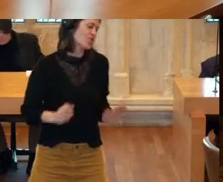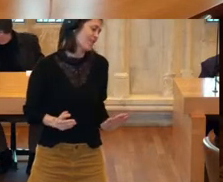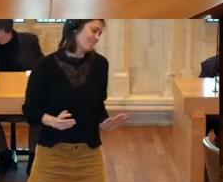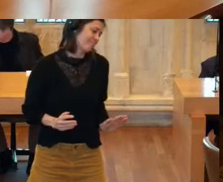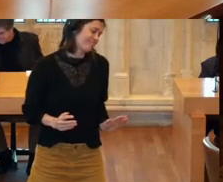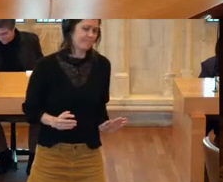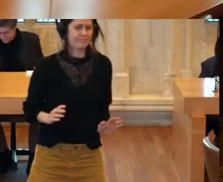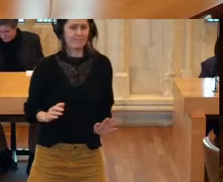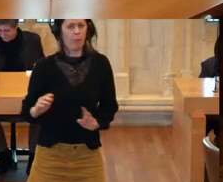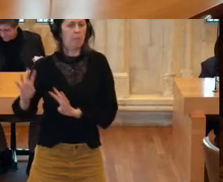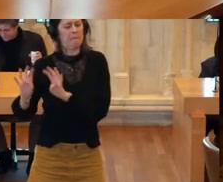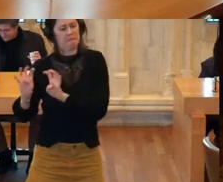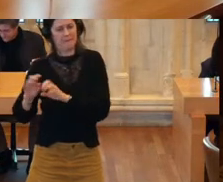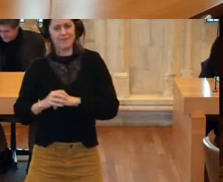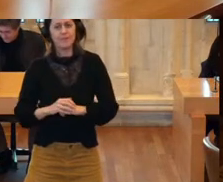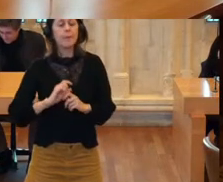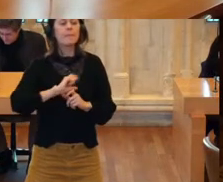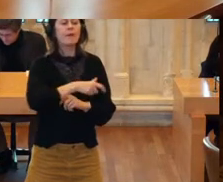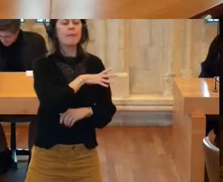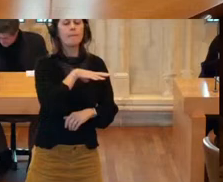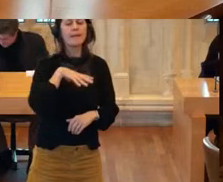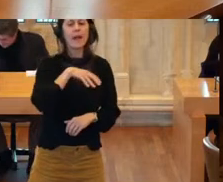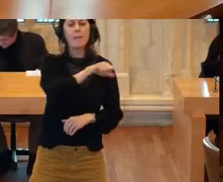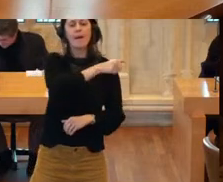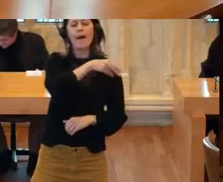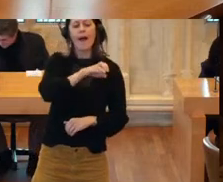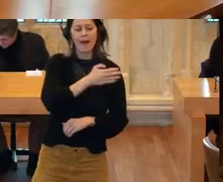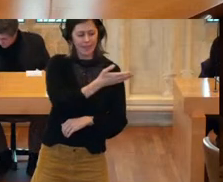Alors, ensuite j'ai Madame Anne,